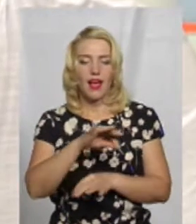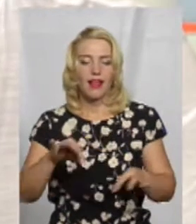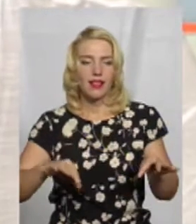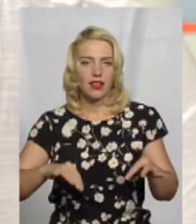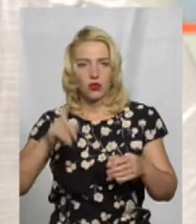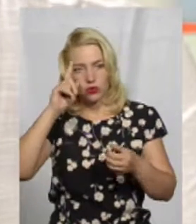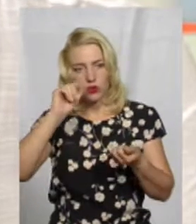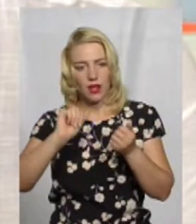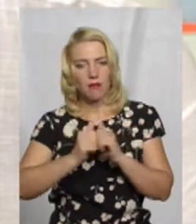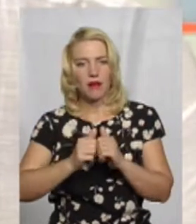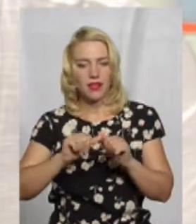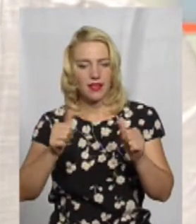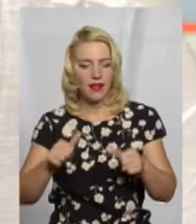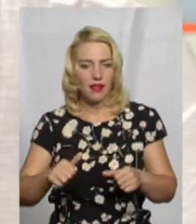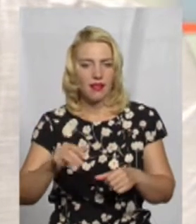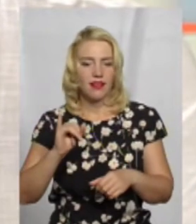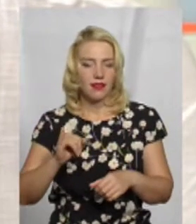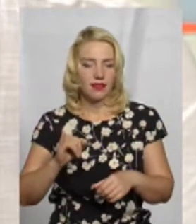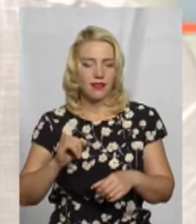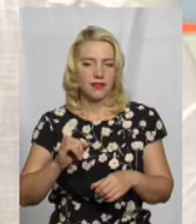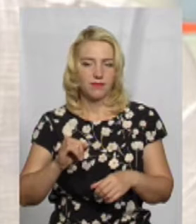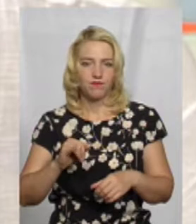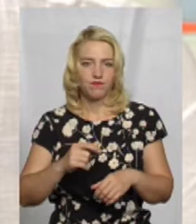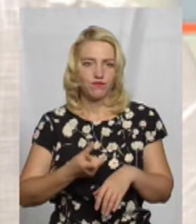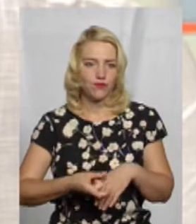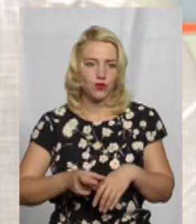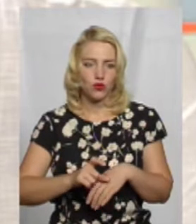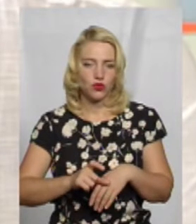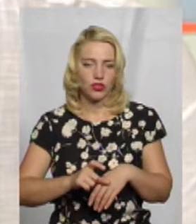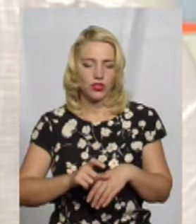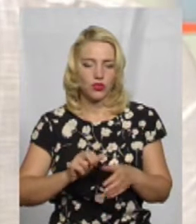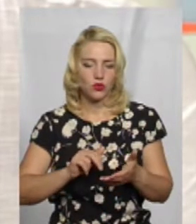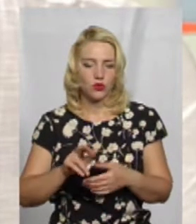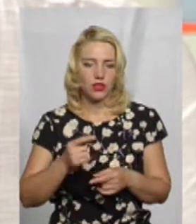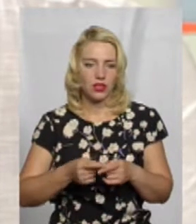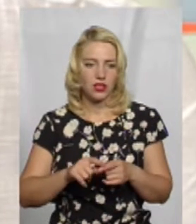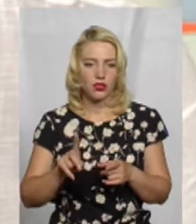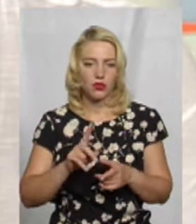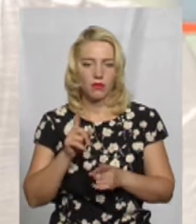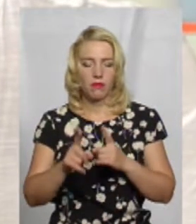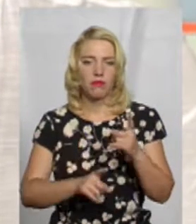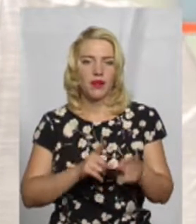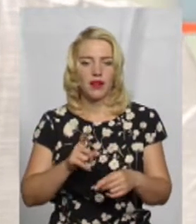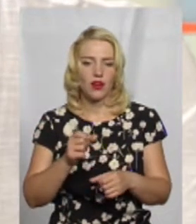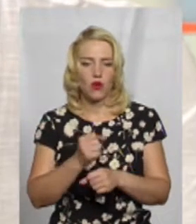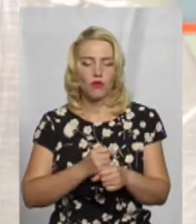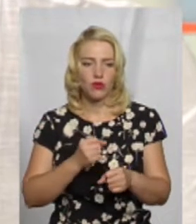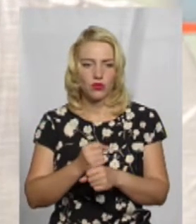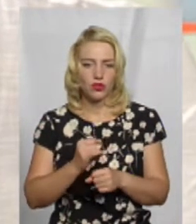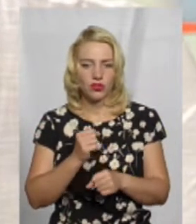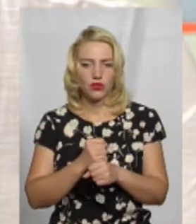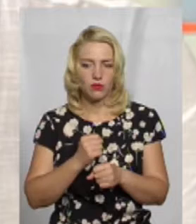архітектурна пам'ятка. І дуже йдуть на те, щоб переоборудувати і